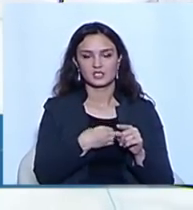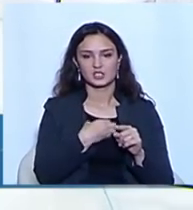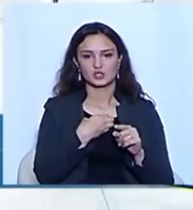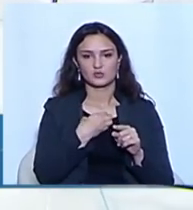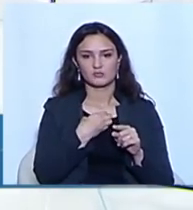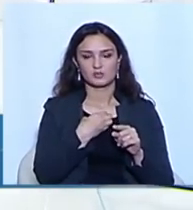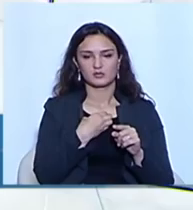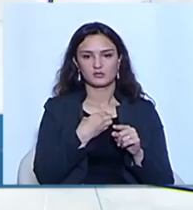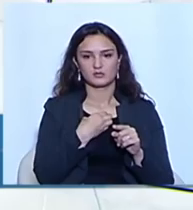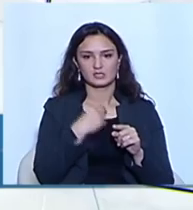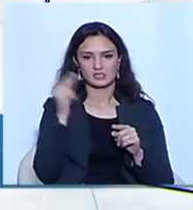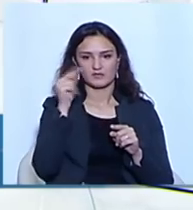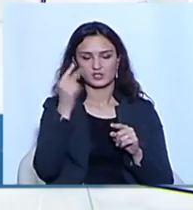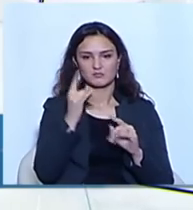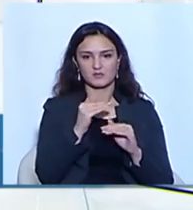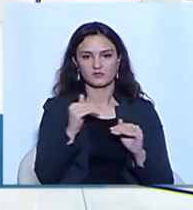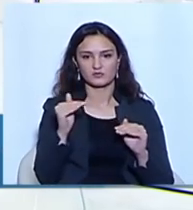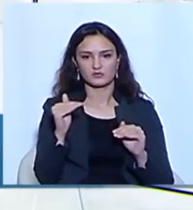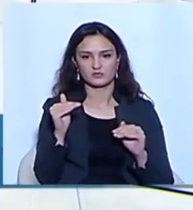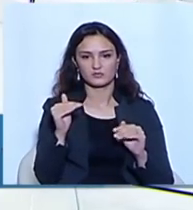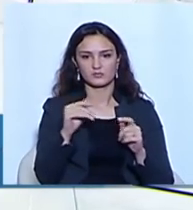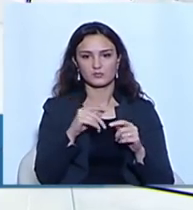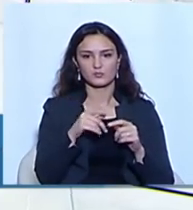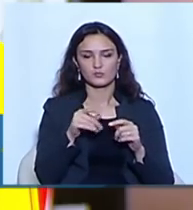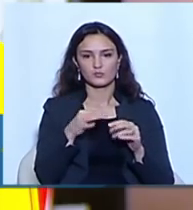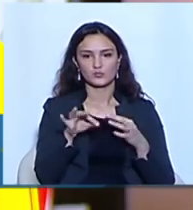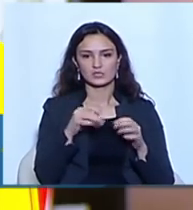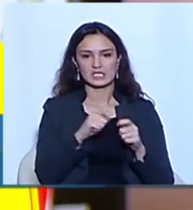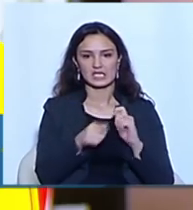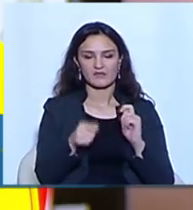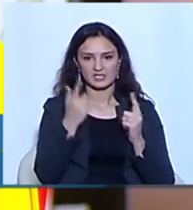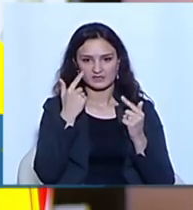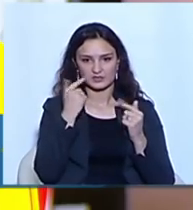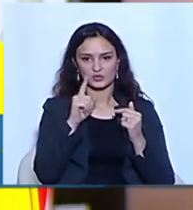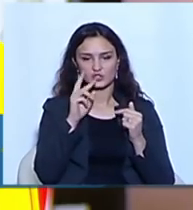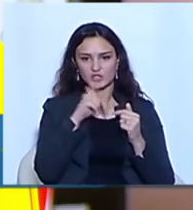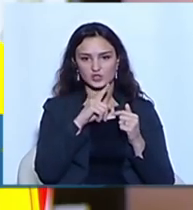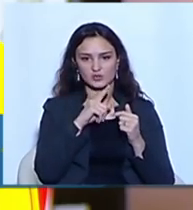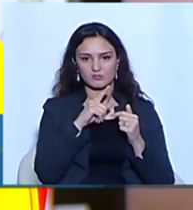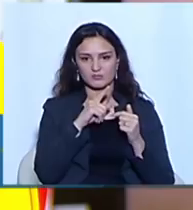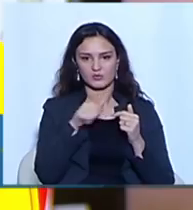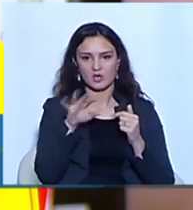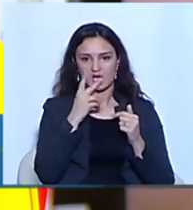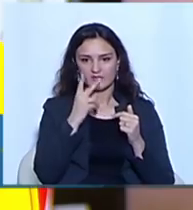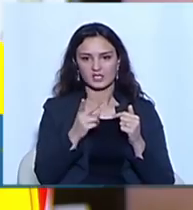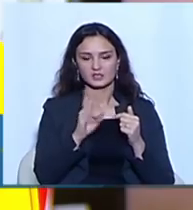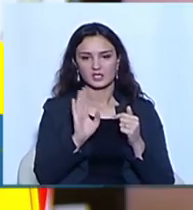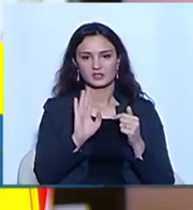კატასტროფა. სწავლაზე ბავშვები ხევენ ფურცელს, ტირიან, რომ შეცდომა არავინ არ